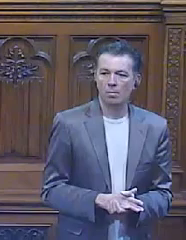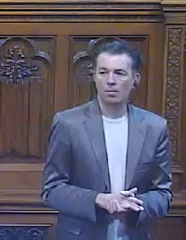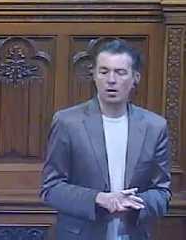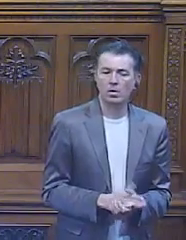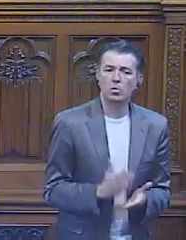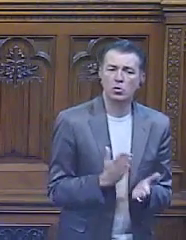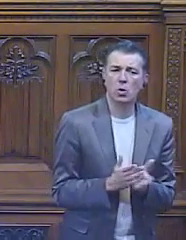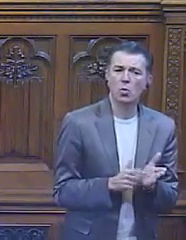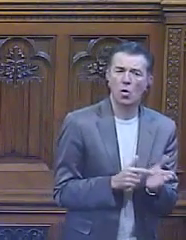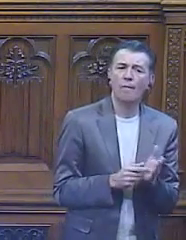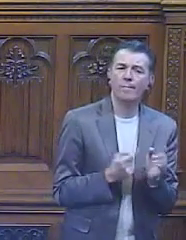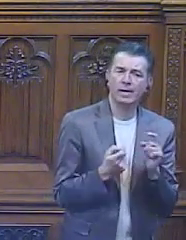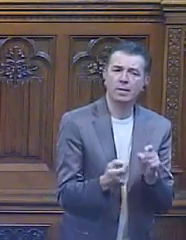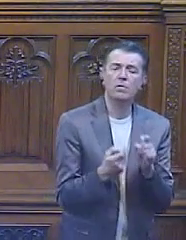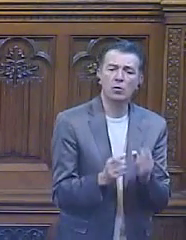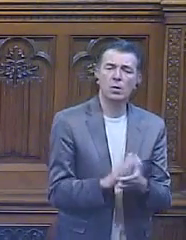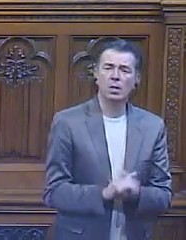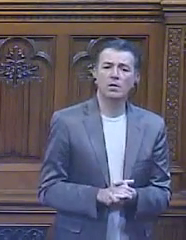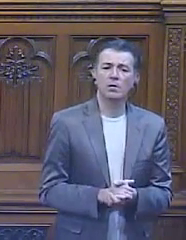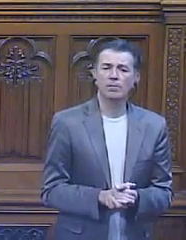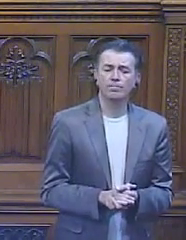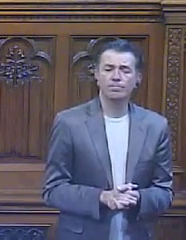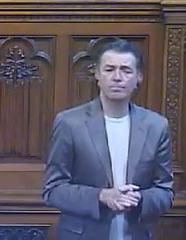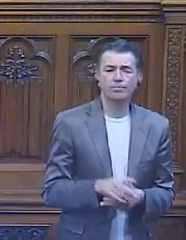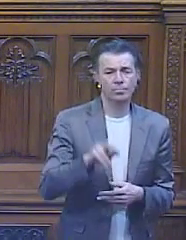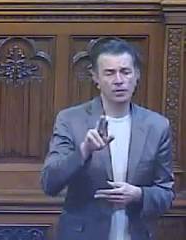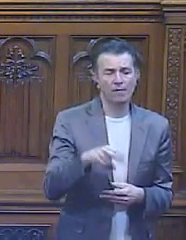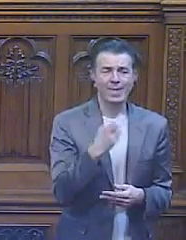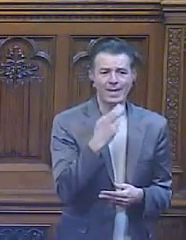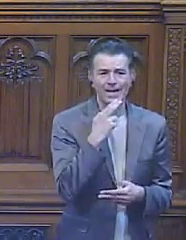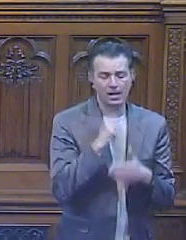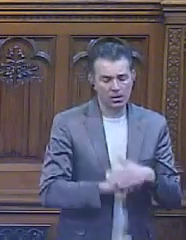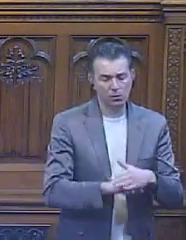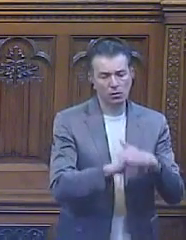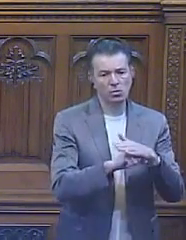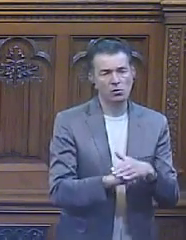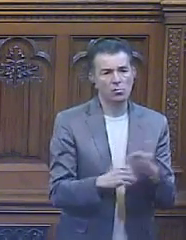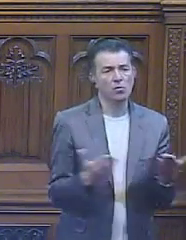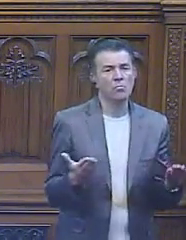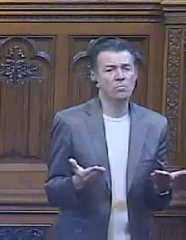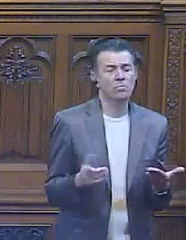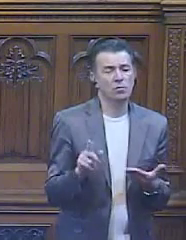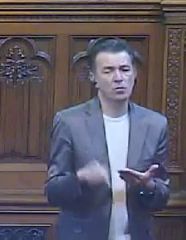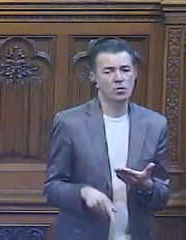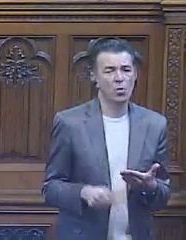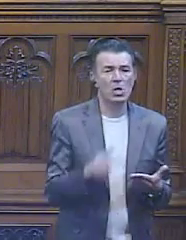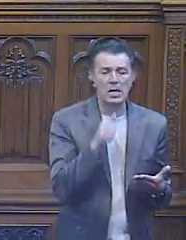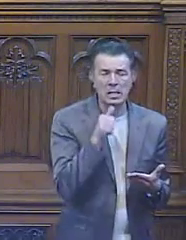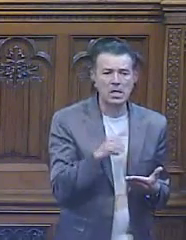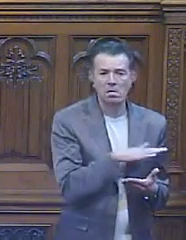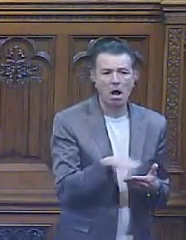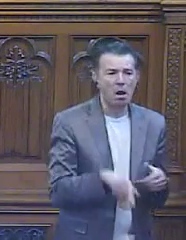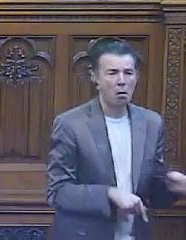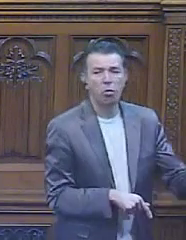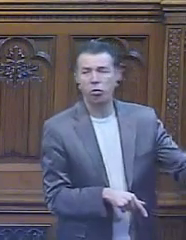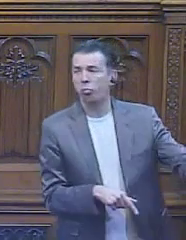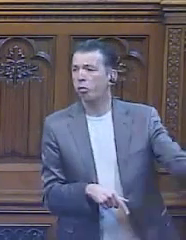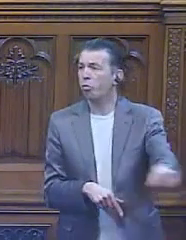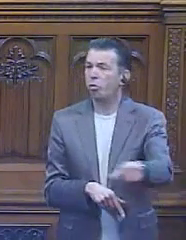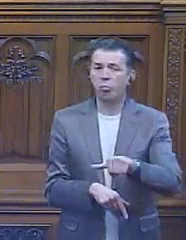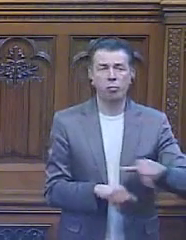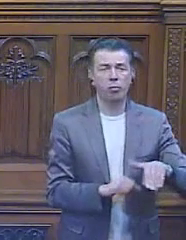darüber haben wir schon öfter hier diskutiert, bei der Wiener Energieunterstützung geht es weg vom Gießkannenprinzip